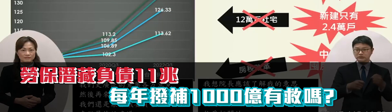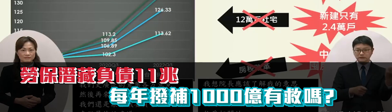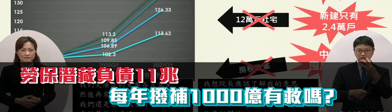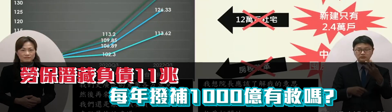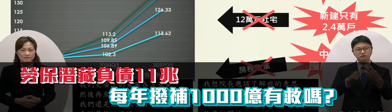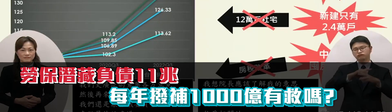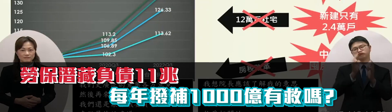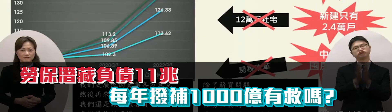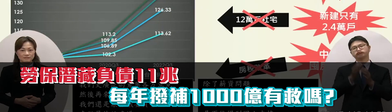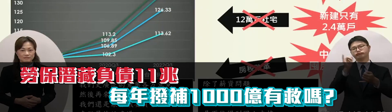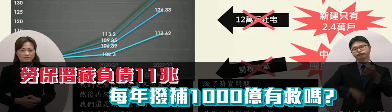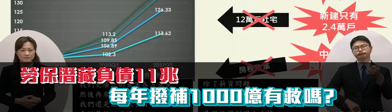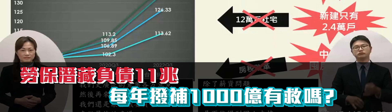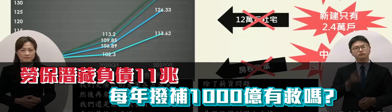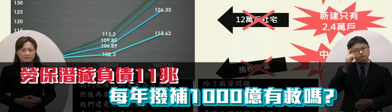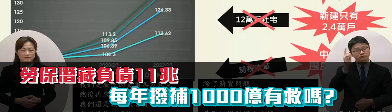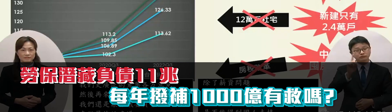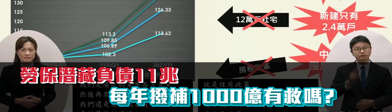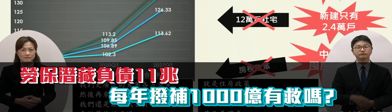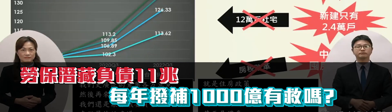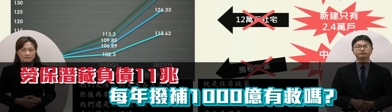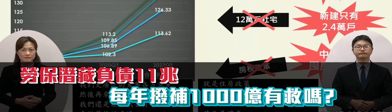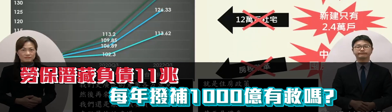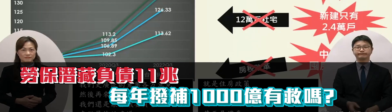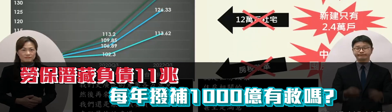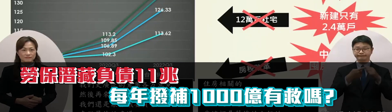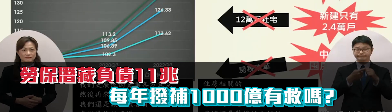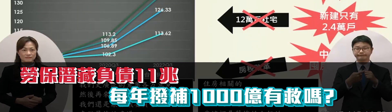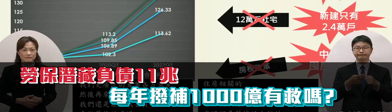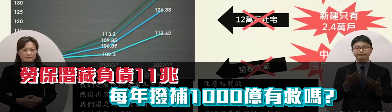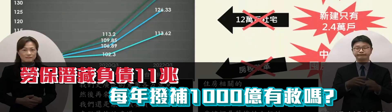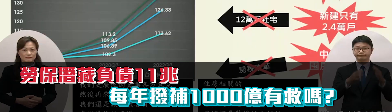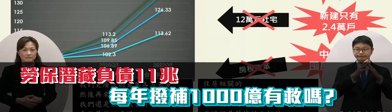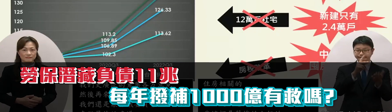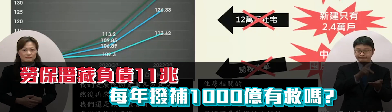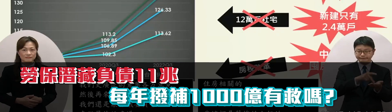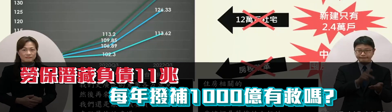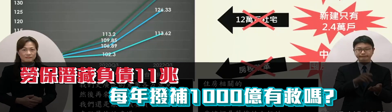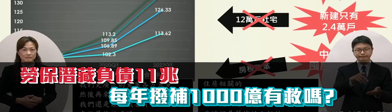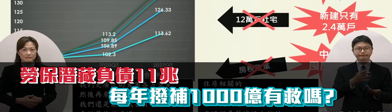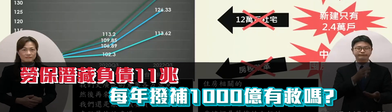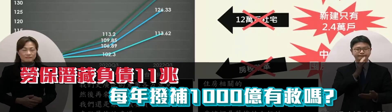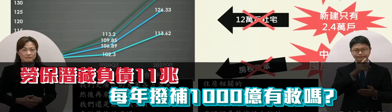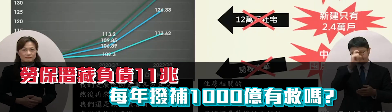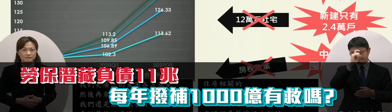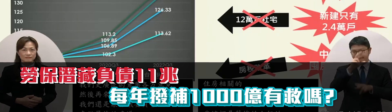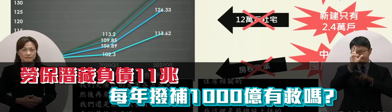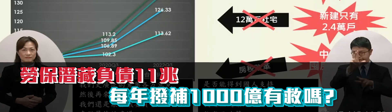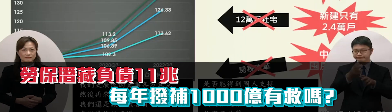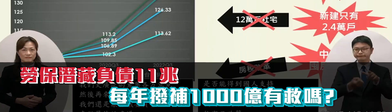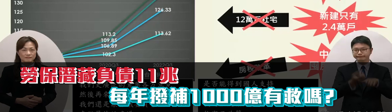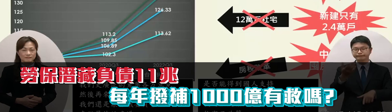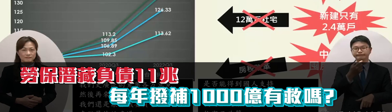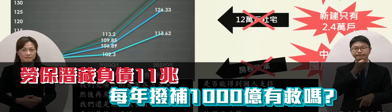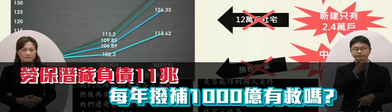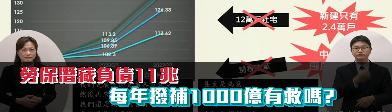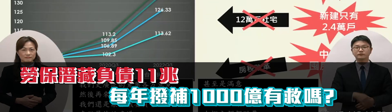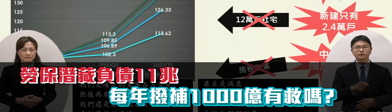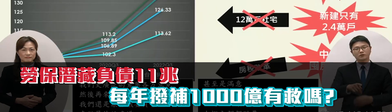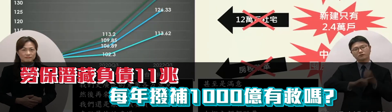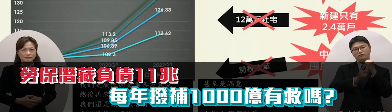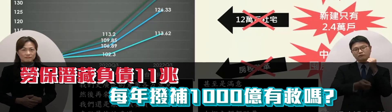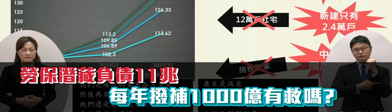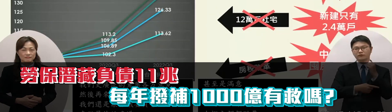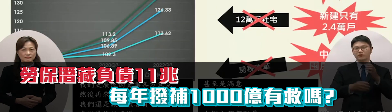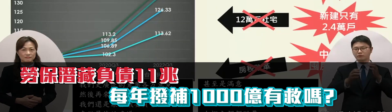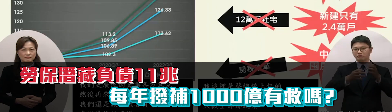跳票。那所谓的跳票，包括我们这样能够租屋市场不要有黑数，能够全面透明化，这个在法制上面一直没